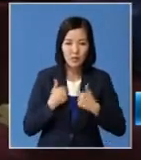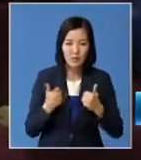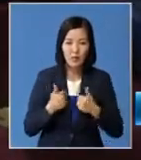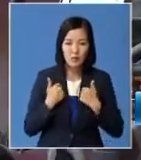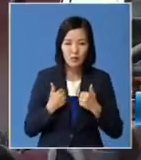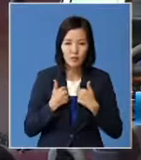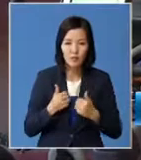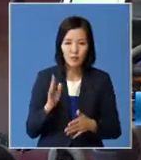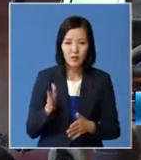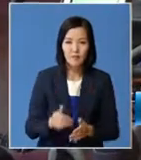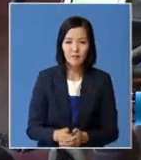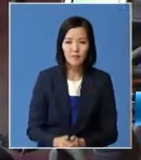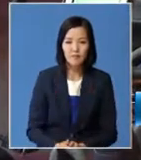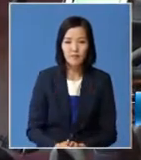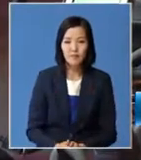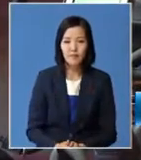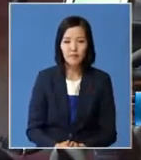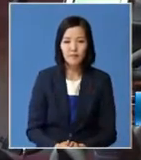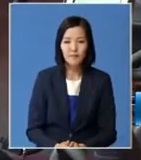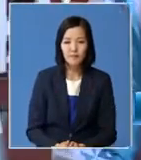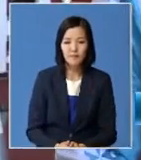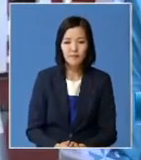атануға барымды саламын дейді.